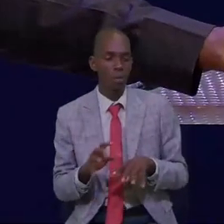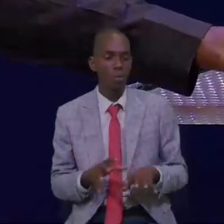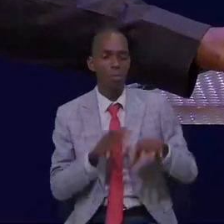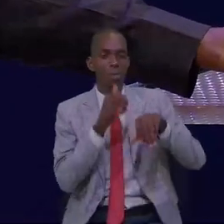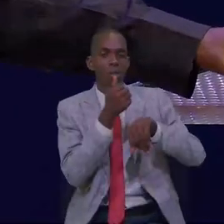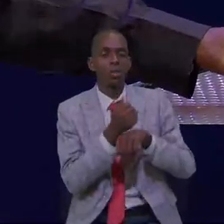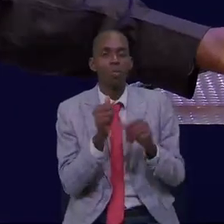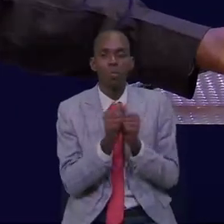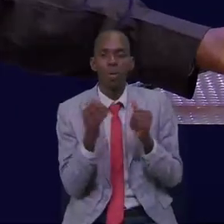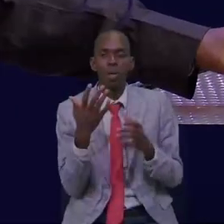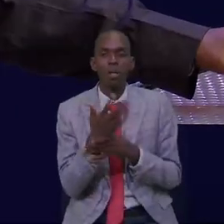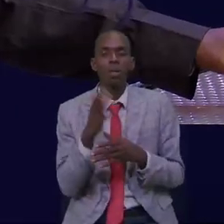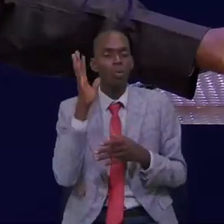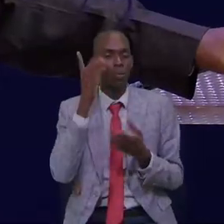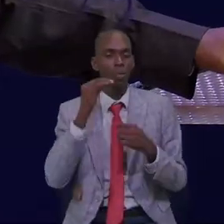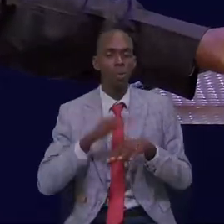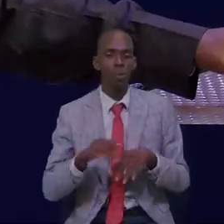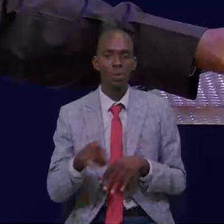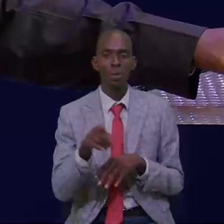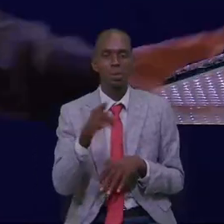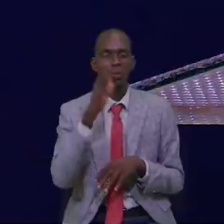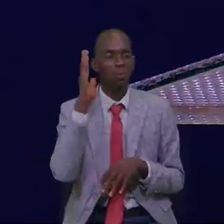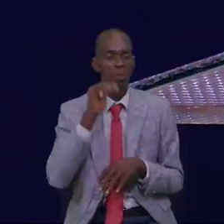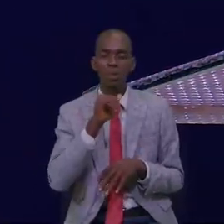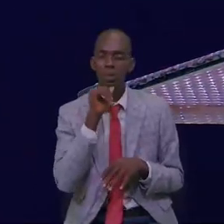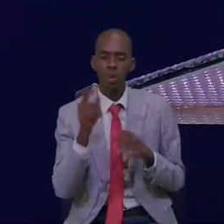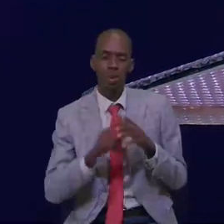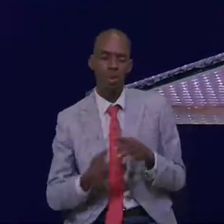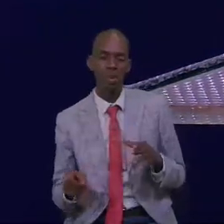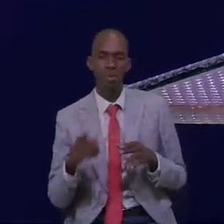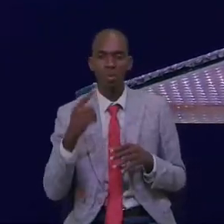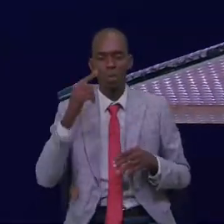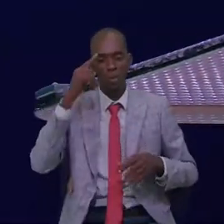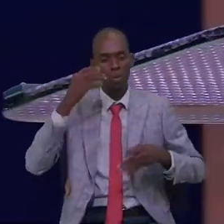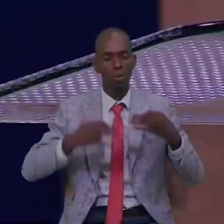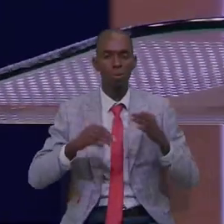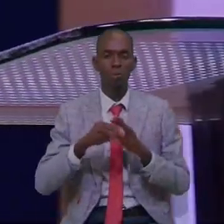d'aucune main, les frappera et ils n'échapperont pas au jugement de Dieu.